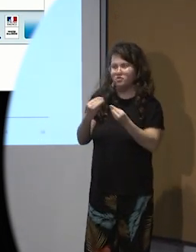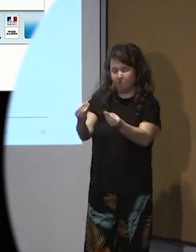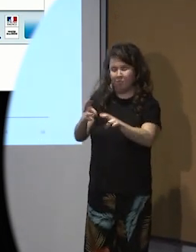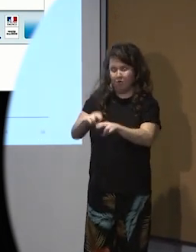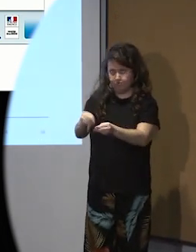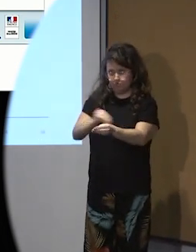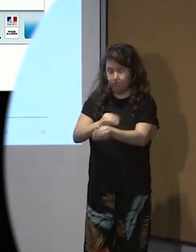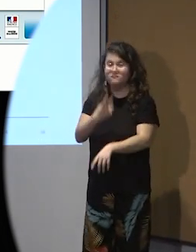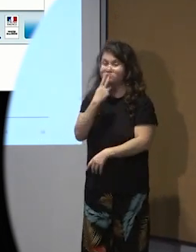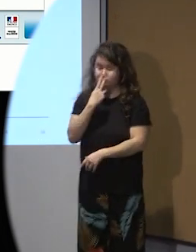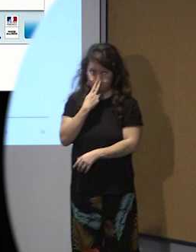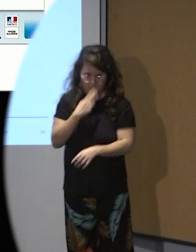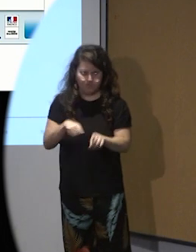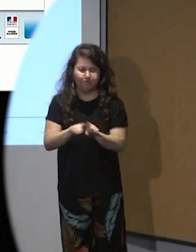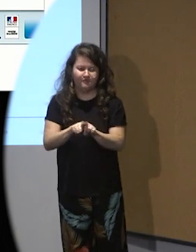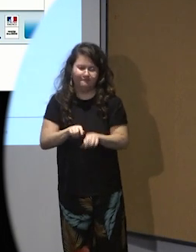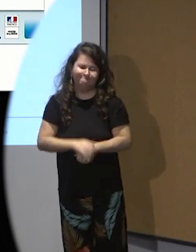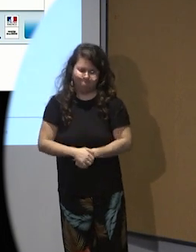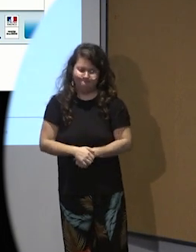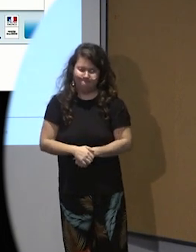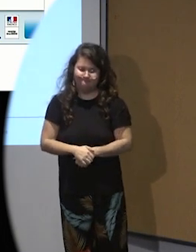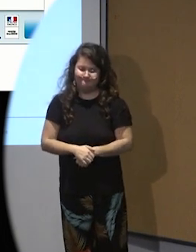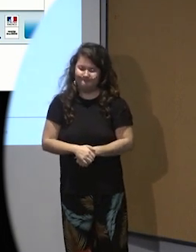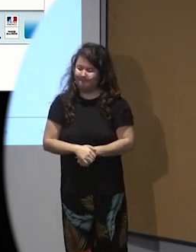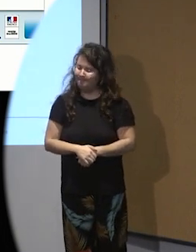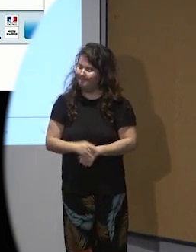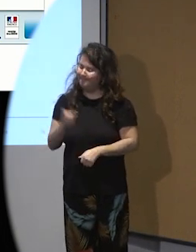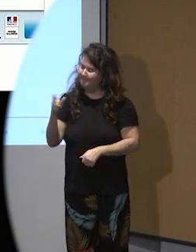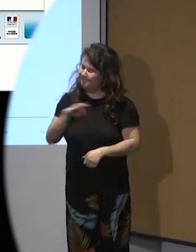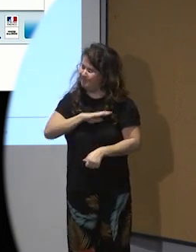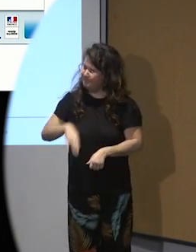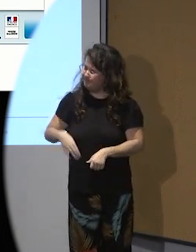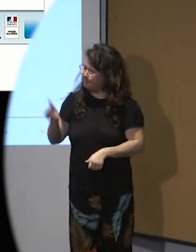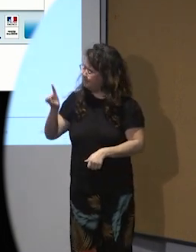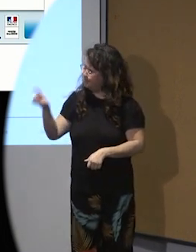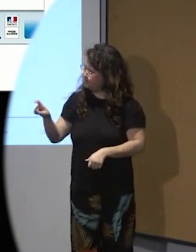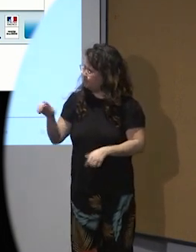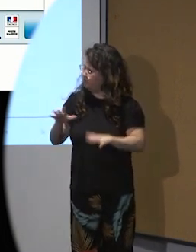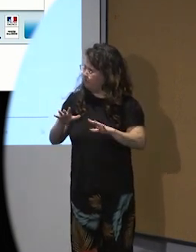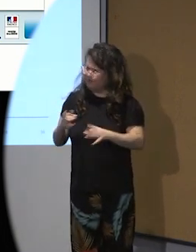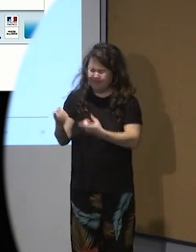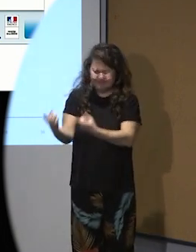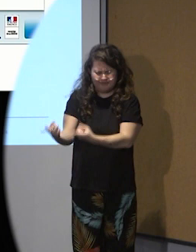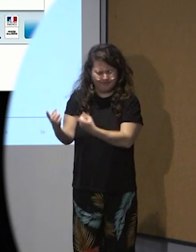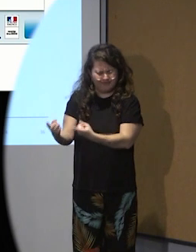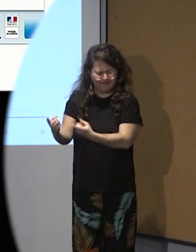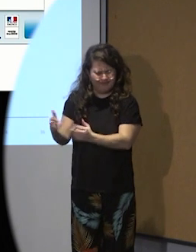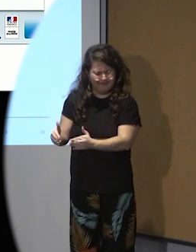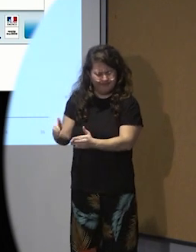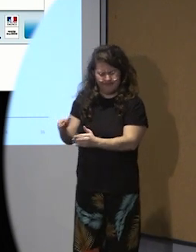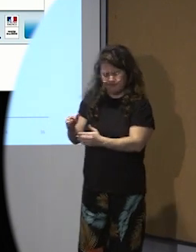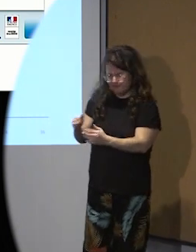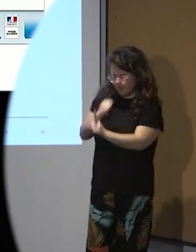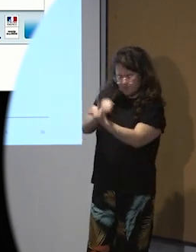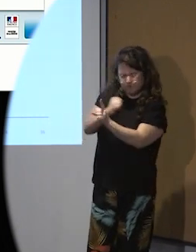sédentarité. Et ma dernière question, c'était comment on peut lutter contre la sédentarité? Alors, vous avez répondu un peu,